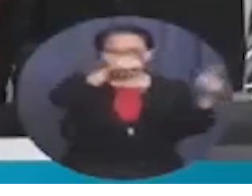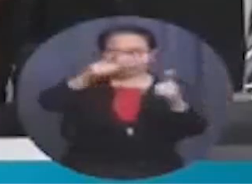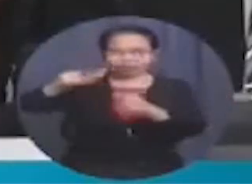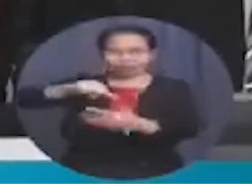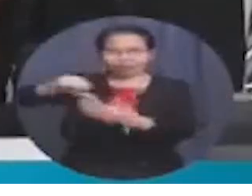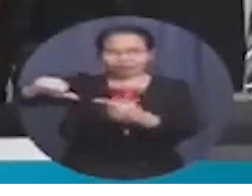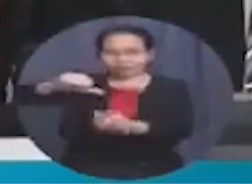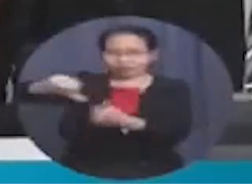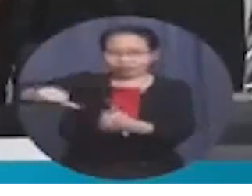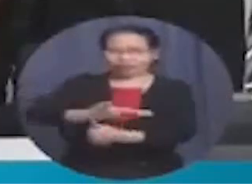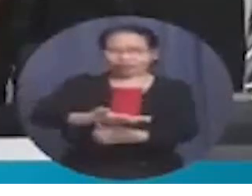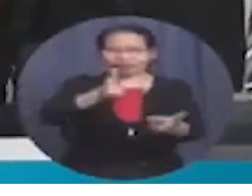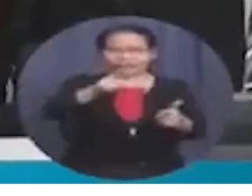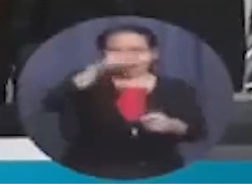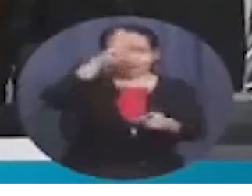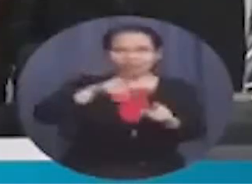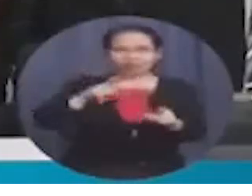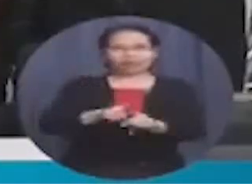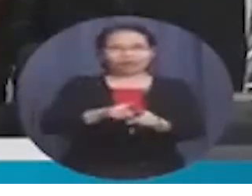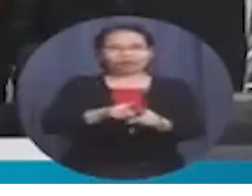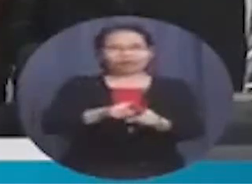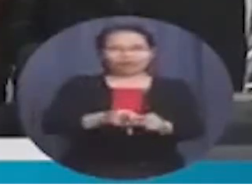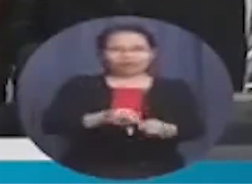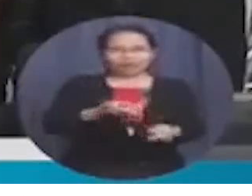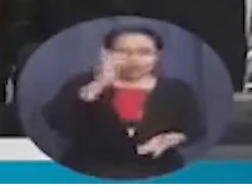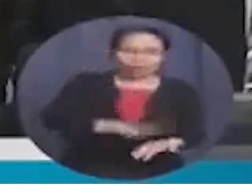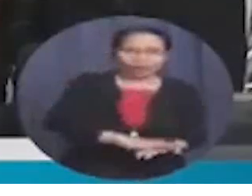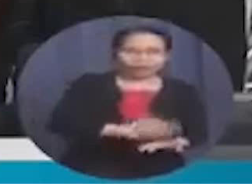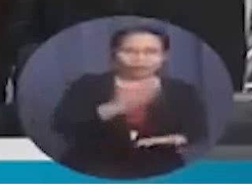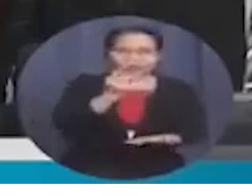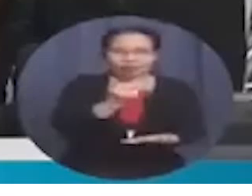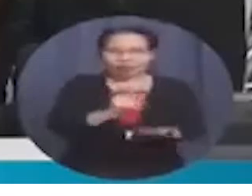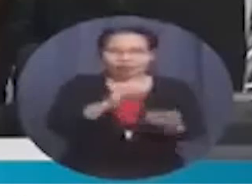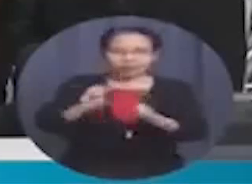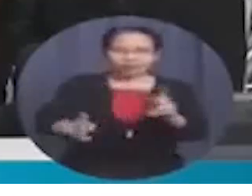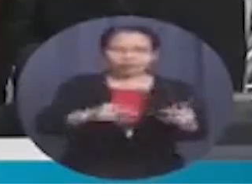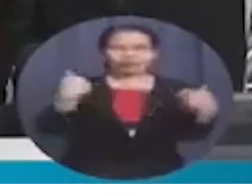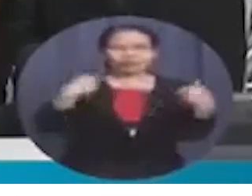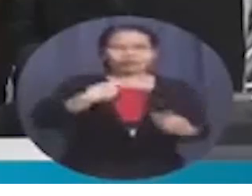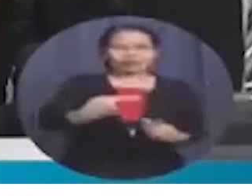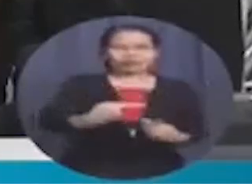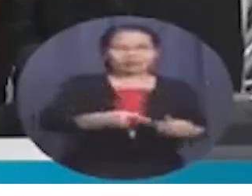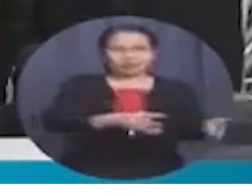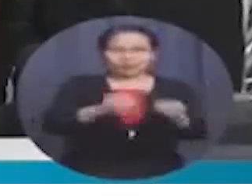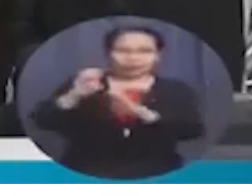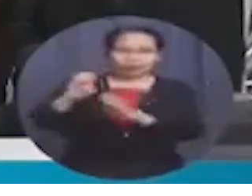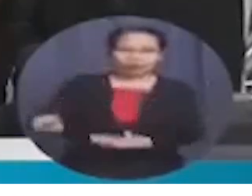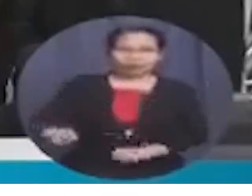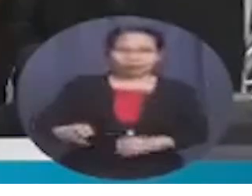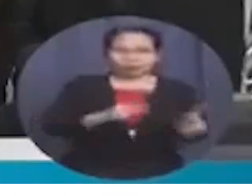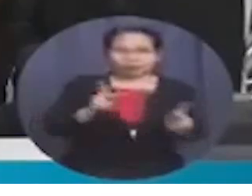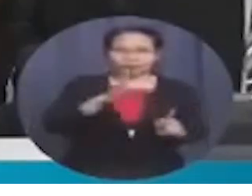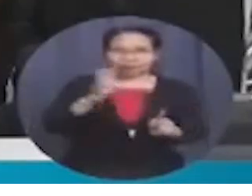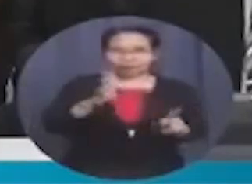dyan. Tignan mo yung mga kapatid dyan, masasamang tao ba yan? Meron ka bang masasabing ginawang masama niyang mga